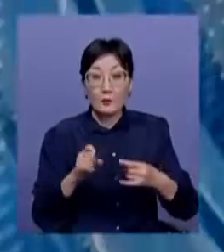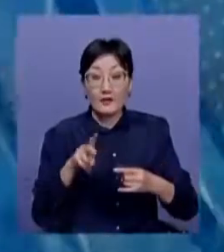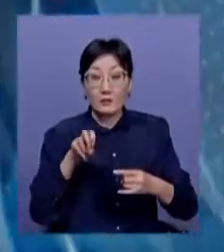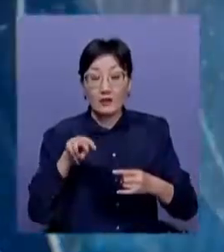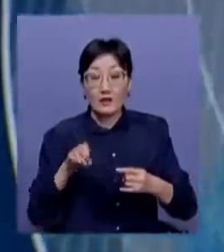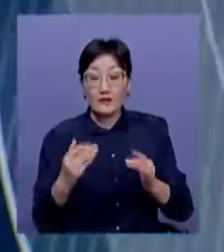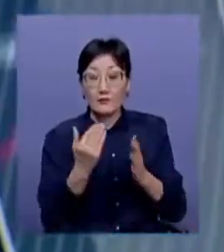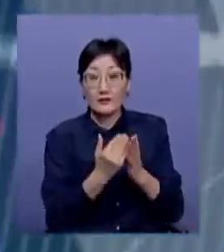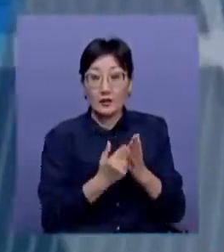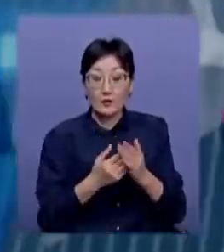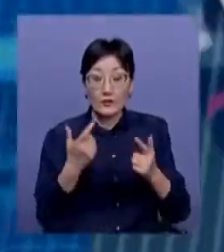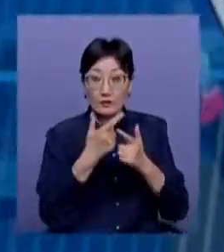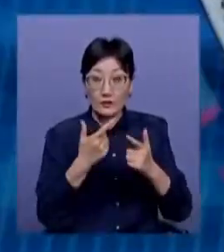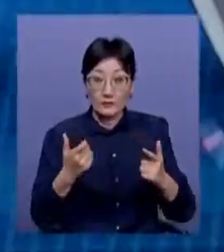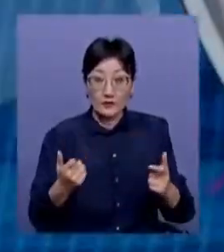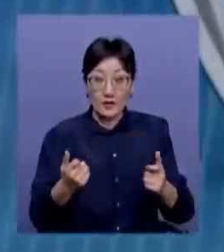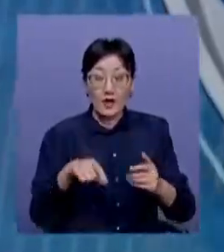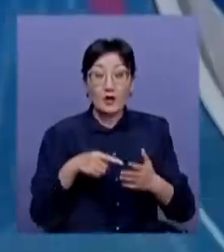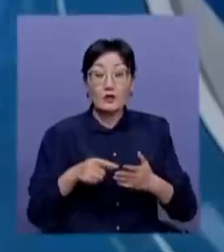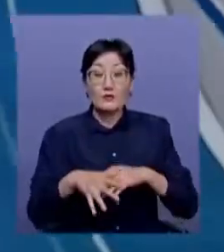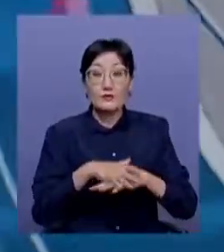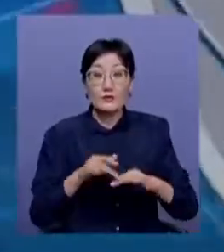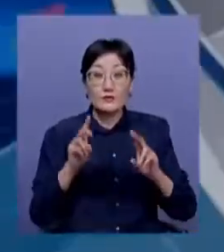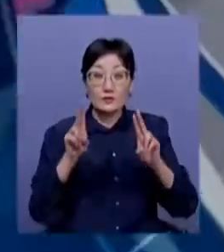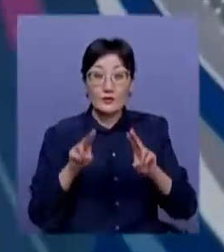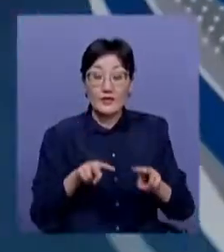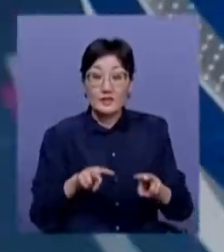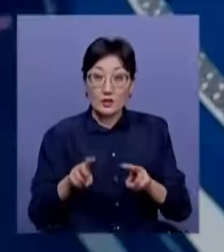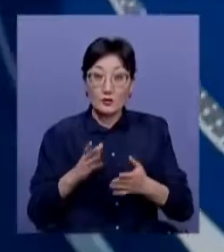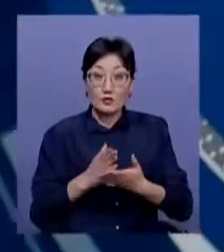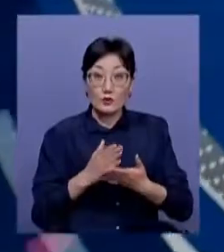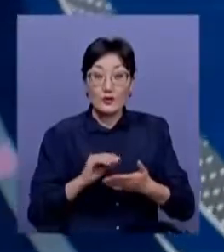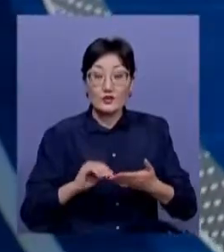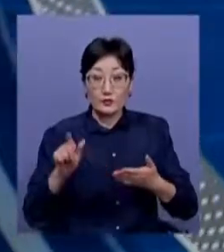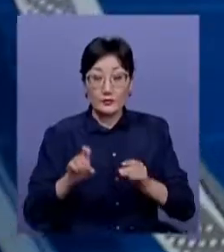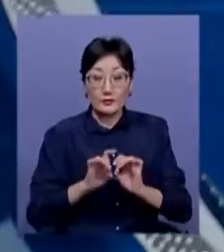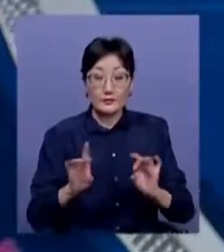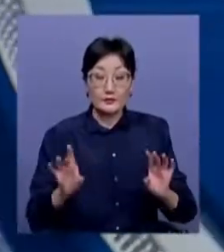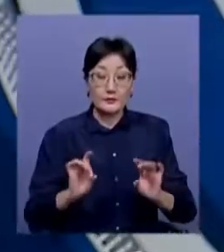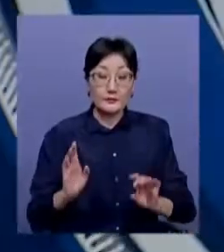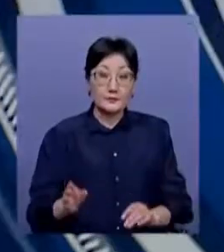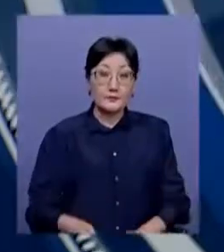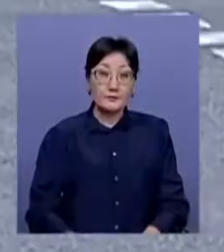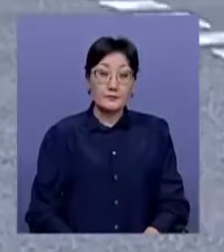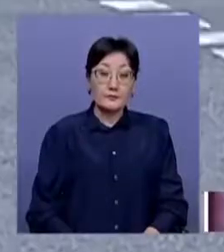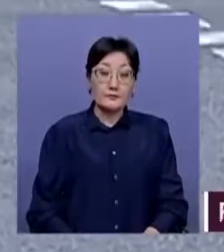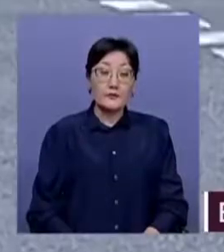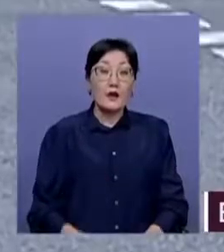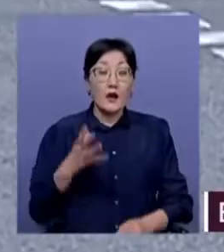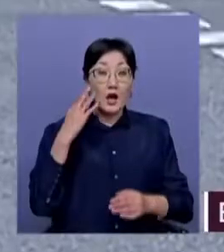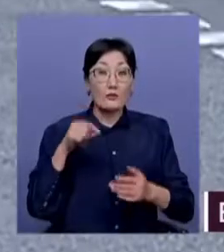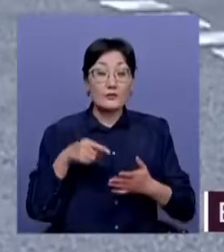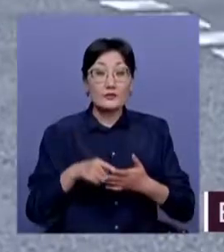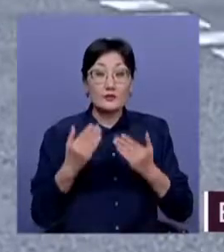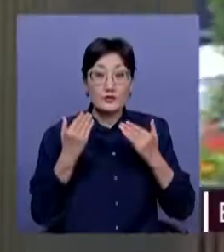Акимат Лайф бағдарламасында мәлімдеді. Ал қала тұрғындары талапты сақтап жүр ме? Жанар Ғаниқызы айтып берсін. Алматы